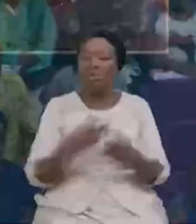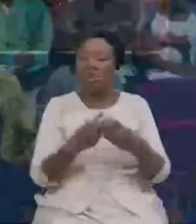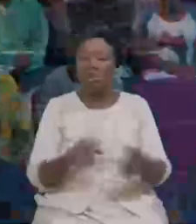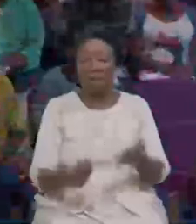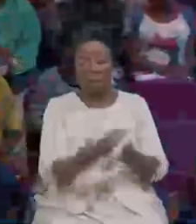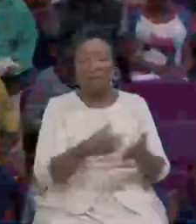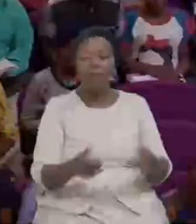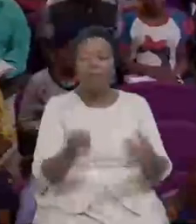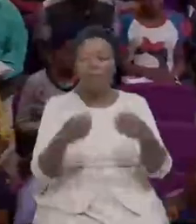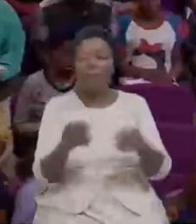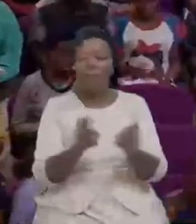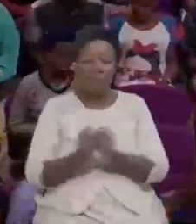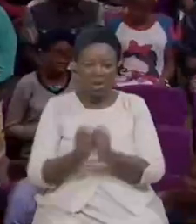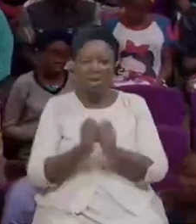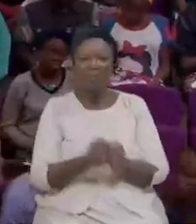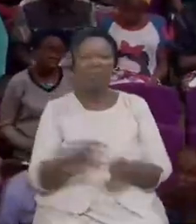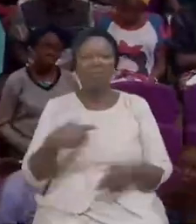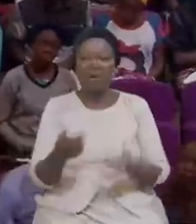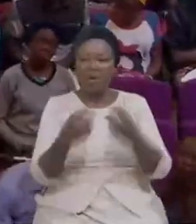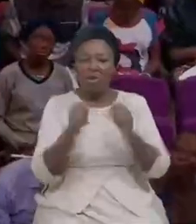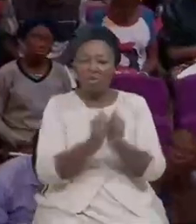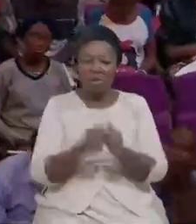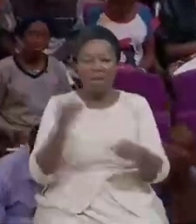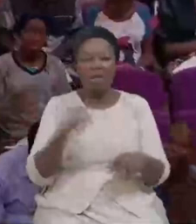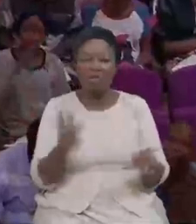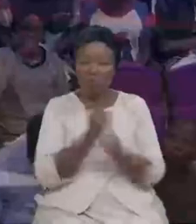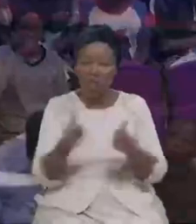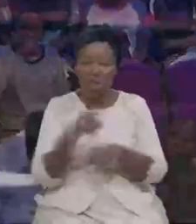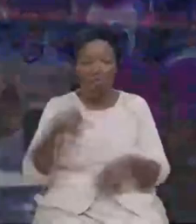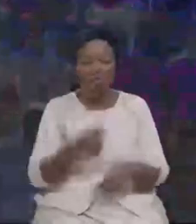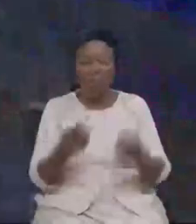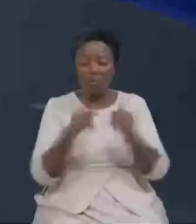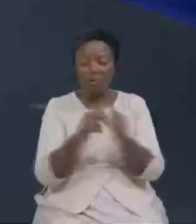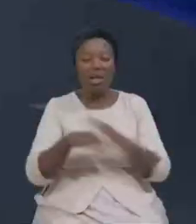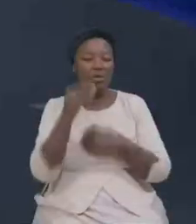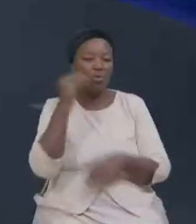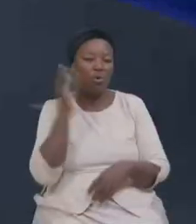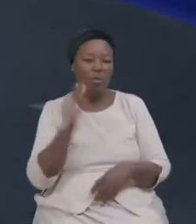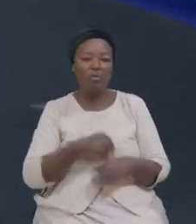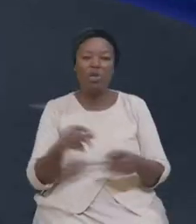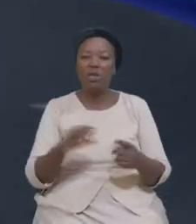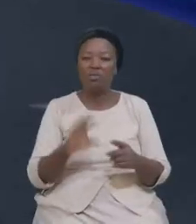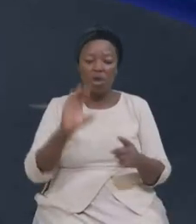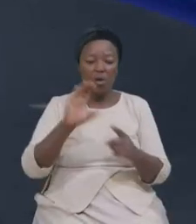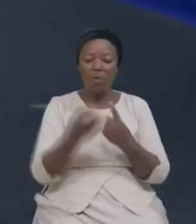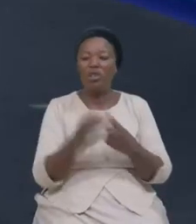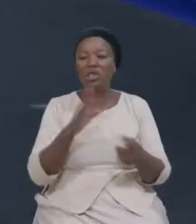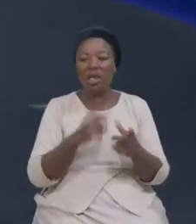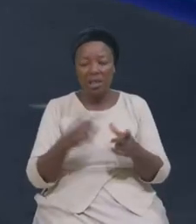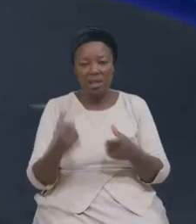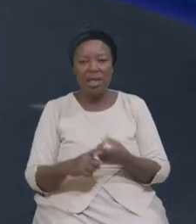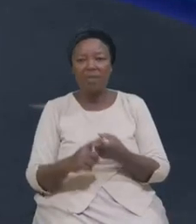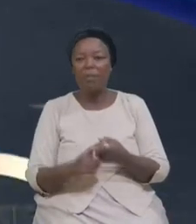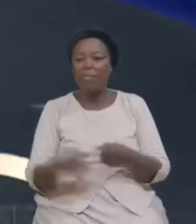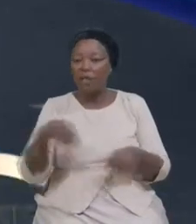nous nous rassemblons dans nos maisons, dans nos communautés, dans les églises, dans les lieux où nous sommes, pour